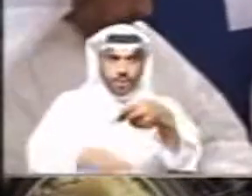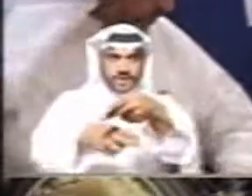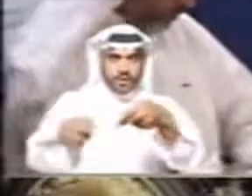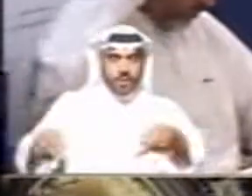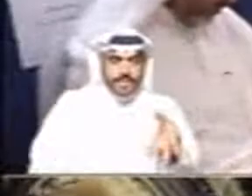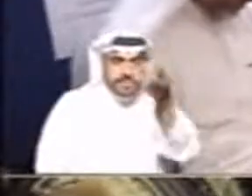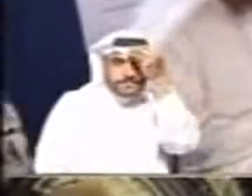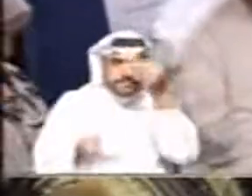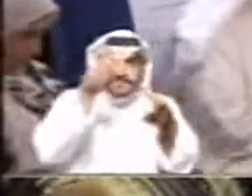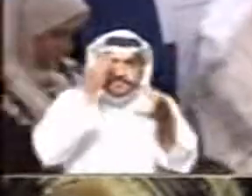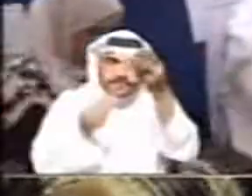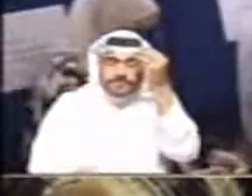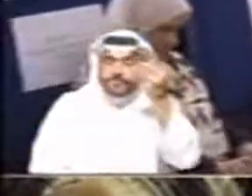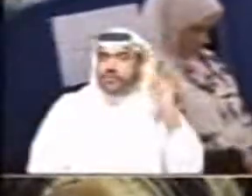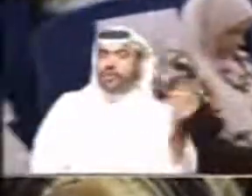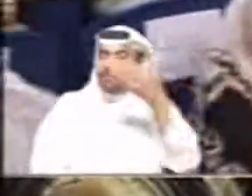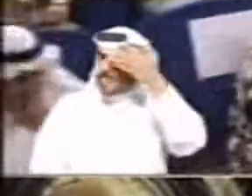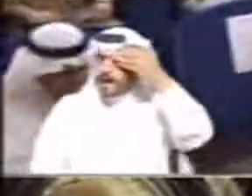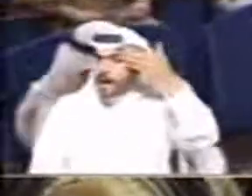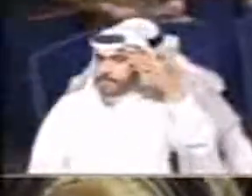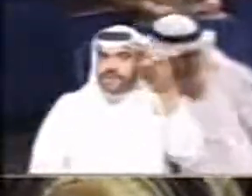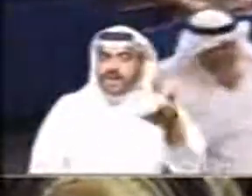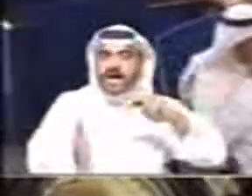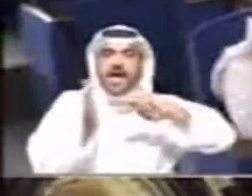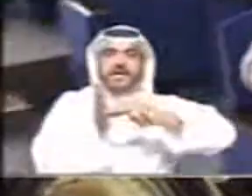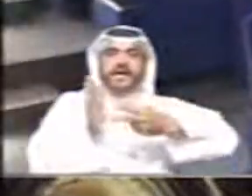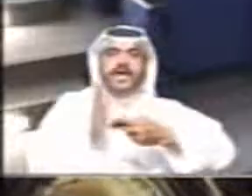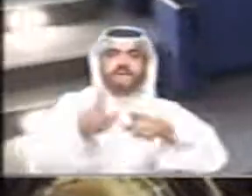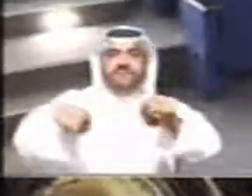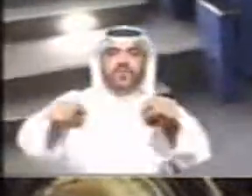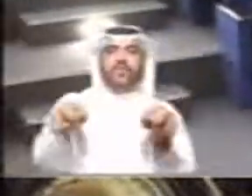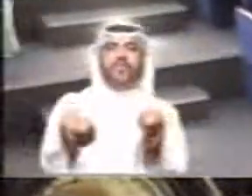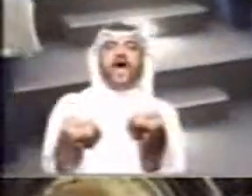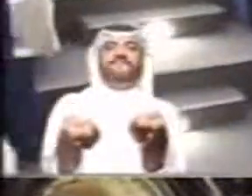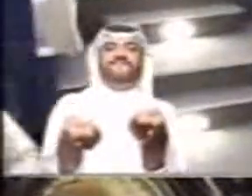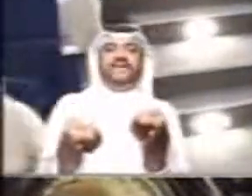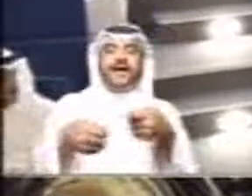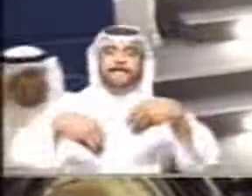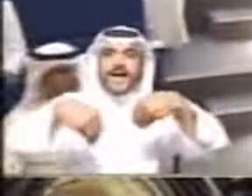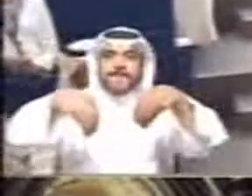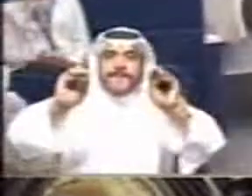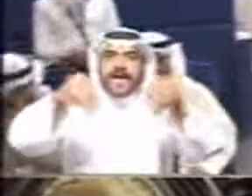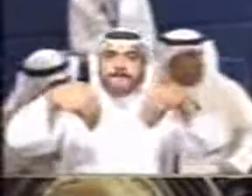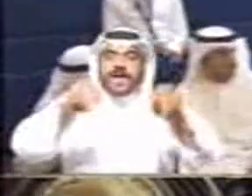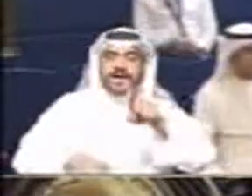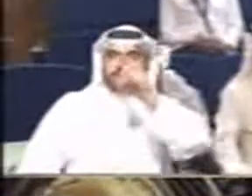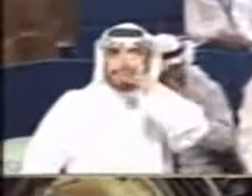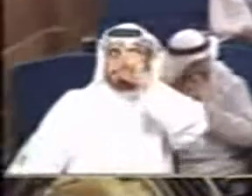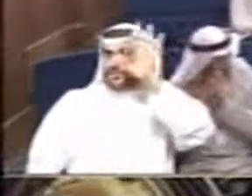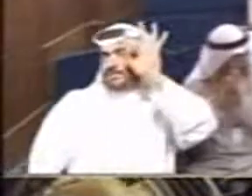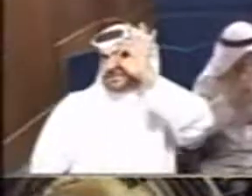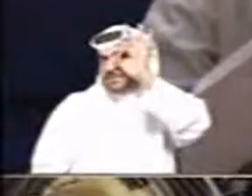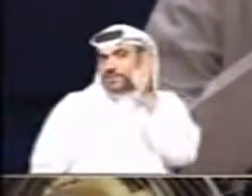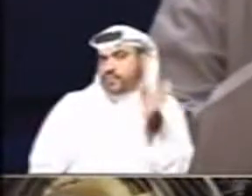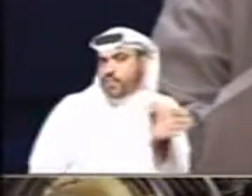يمكن الاستفادة منها في كيفية التصدي لهذا التحدي والتقليل منه. هذا ما أكدت عليه الهيئة العامة